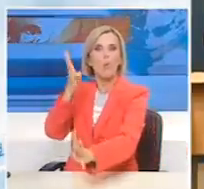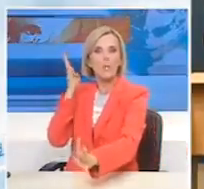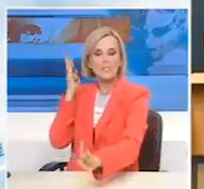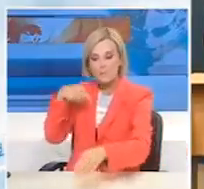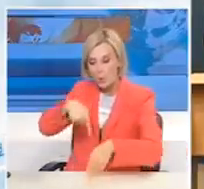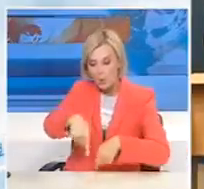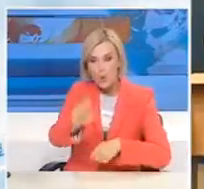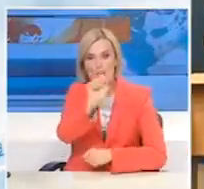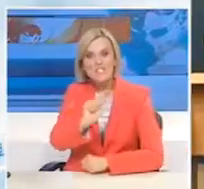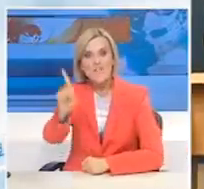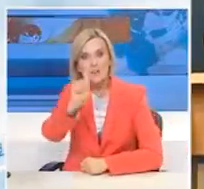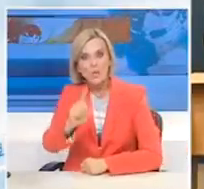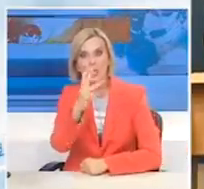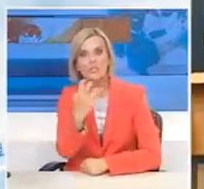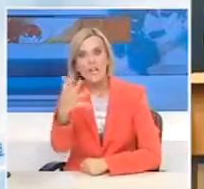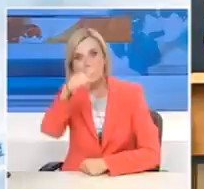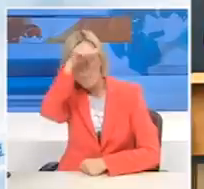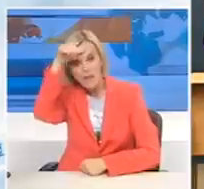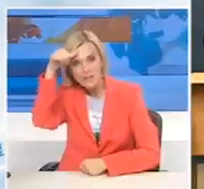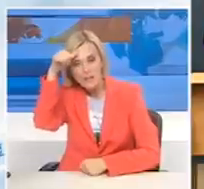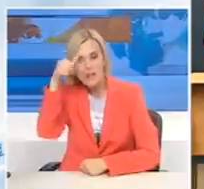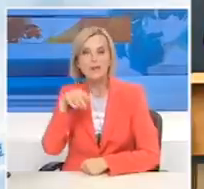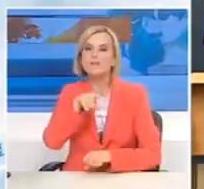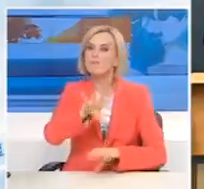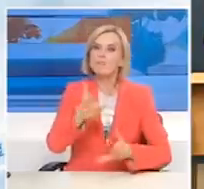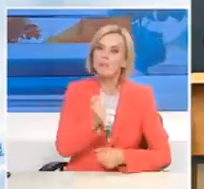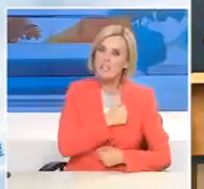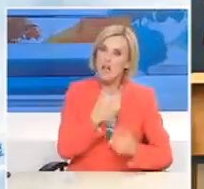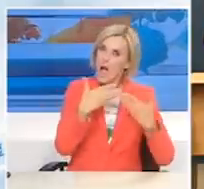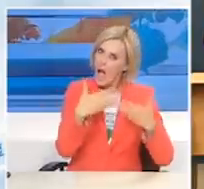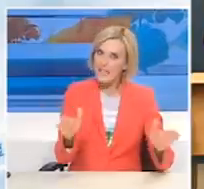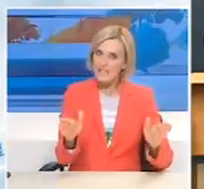βαθμούς. Σκέφτεστε να ανοίξουν οι οργανωμένες παραλίες για την αποφυγή συγχρονισμού?